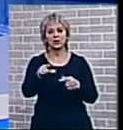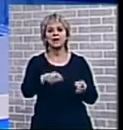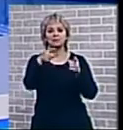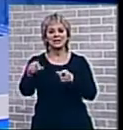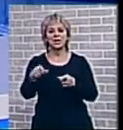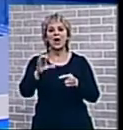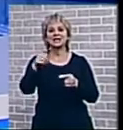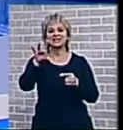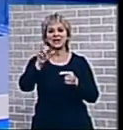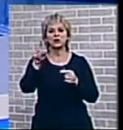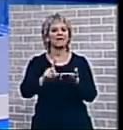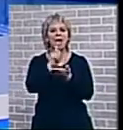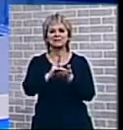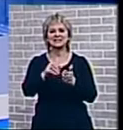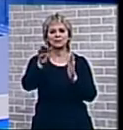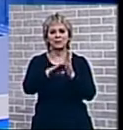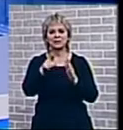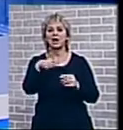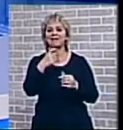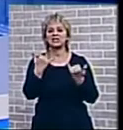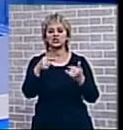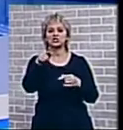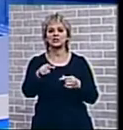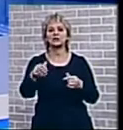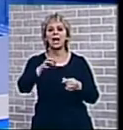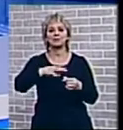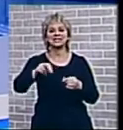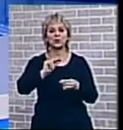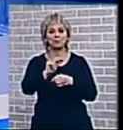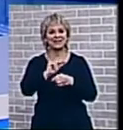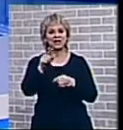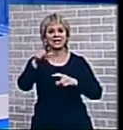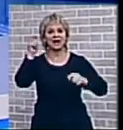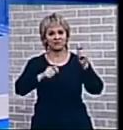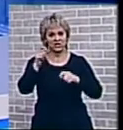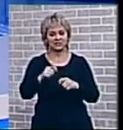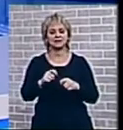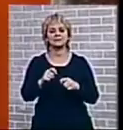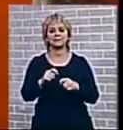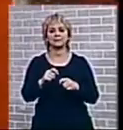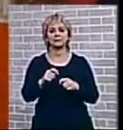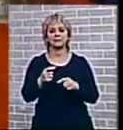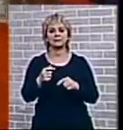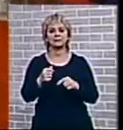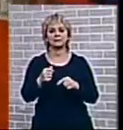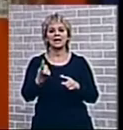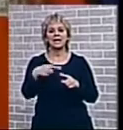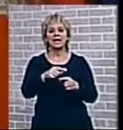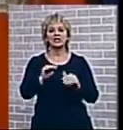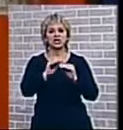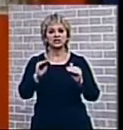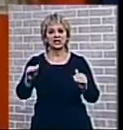переходе астрономии в обязательные предметы говорили сегодня на областной педагогической конференции. Это